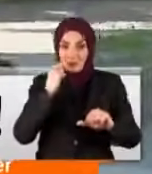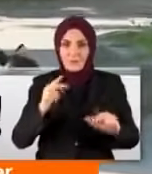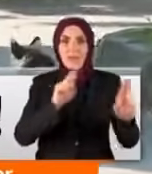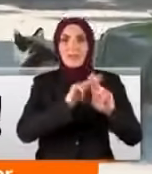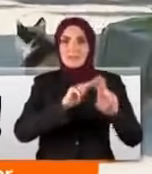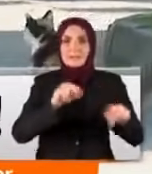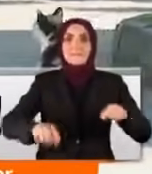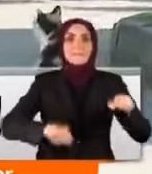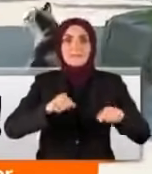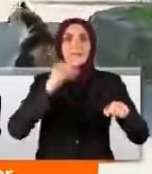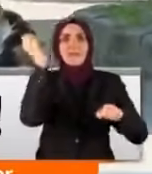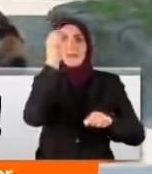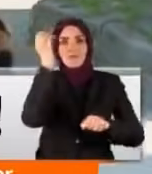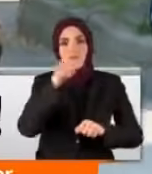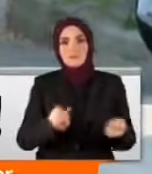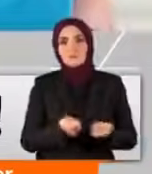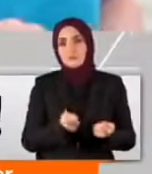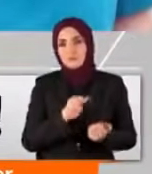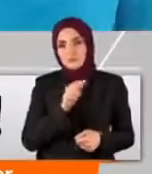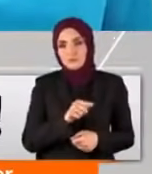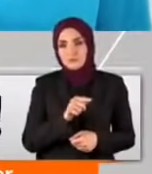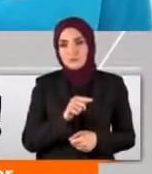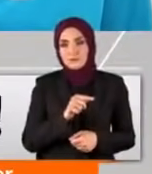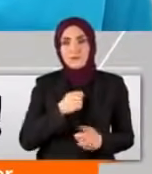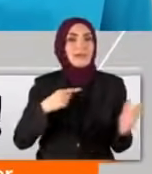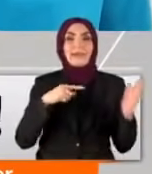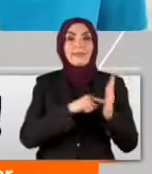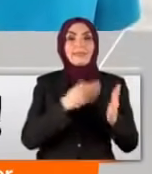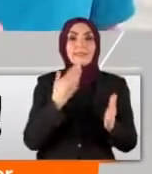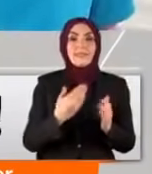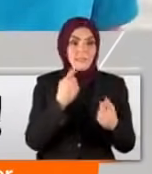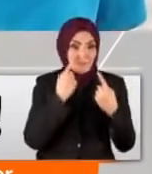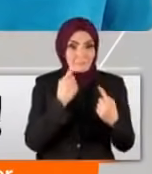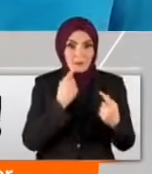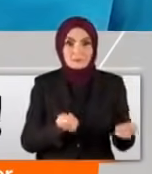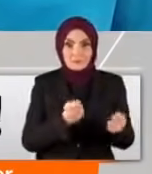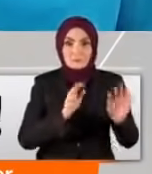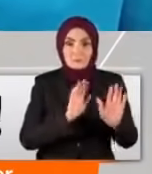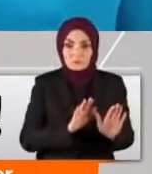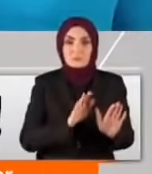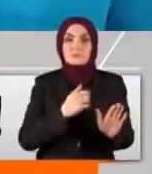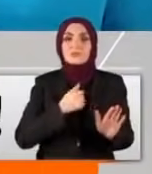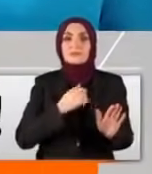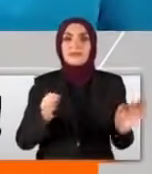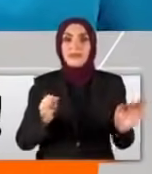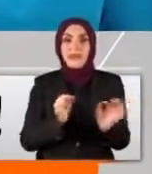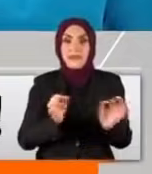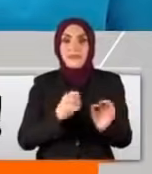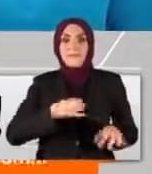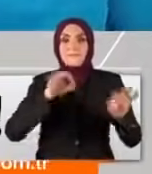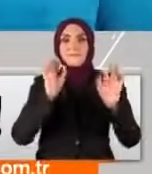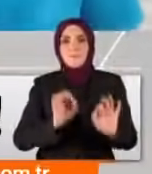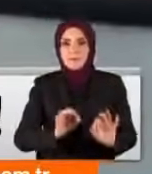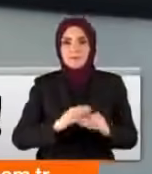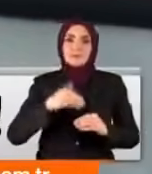ambulanslar devreye giriyor. Amacımız burada müdahaleyi erkenden başlamak, müdahaleyi olay yerine gerçekleştirdikten sonra kara ambulansımıza